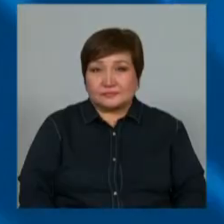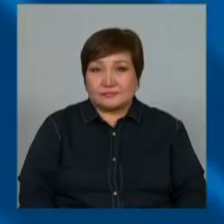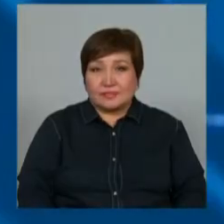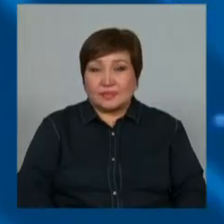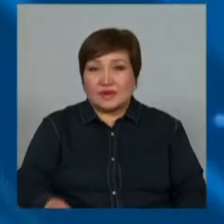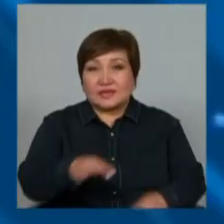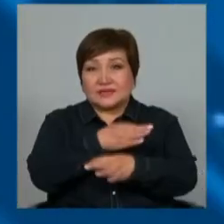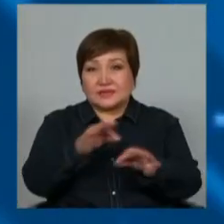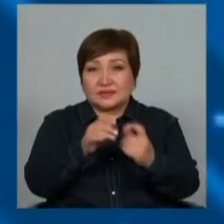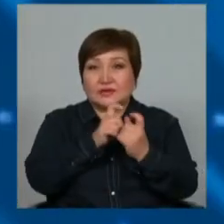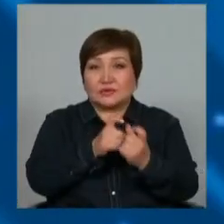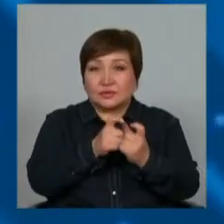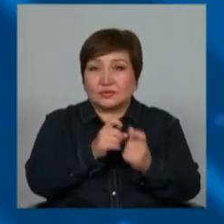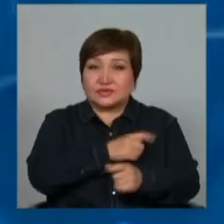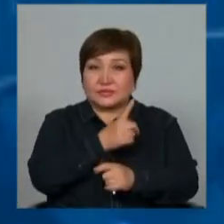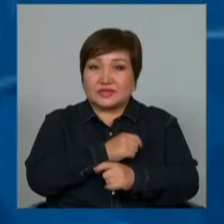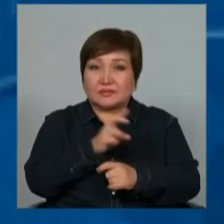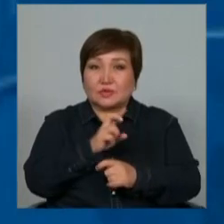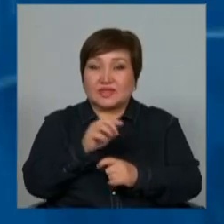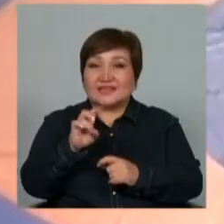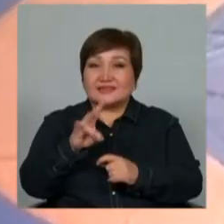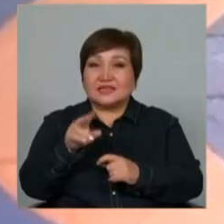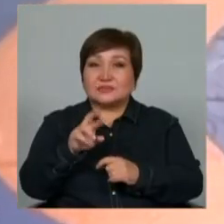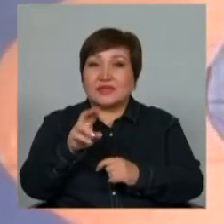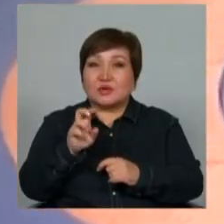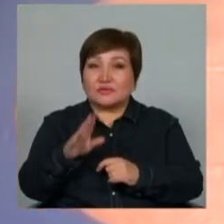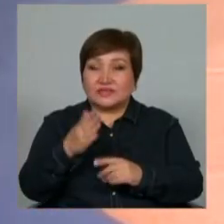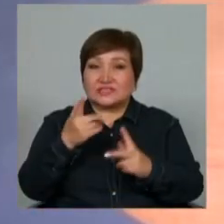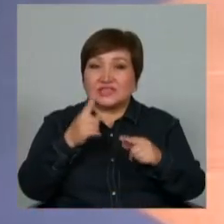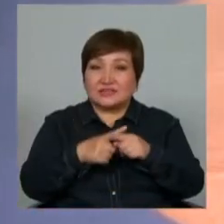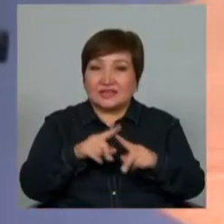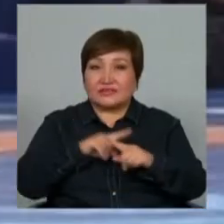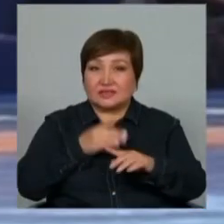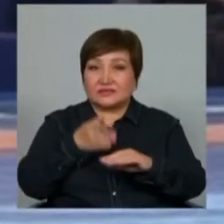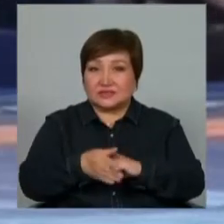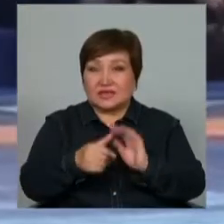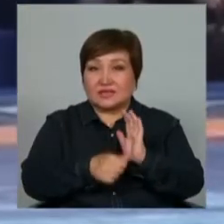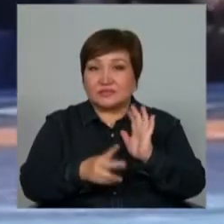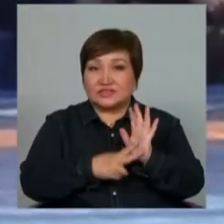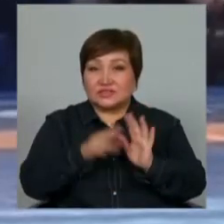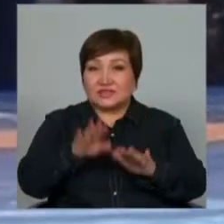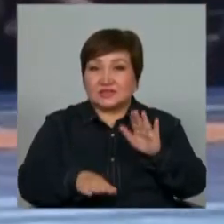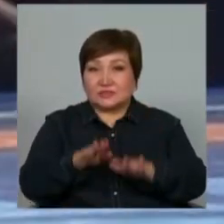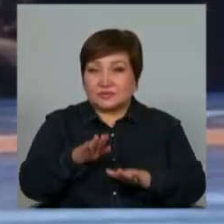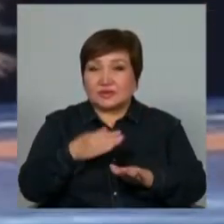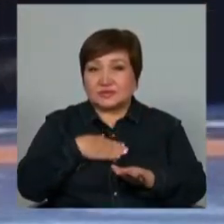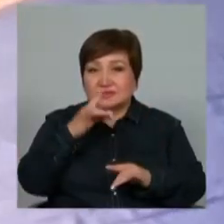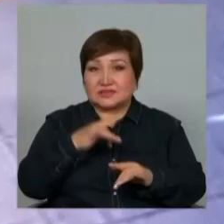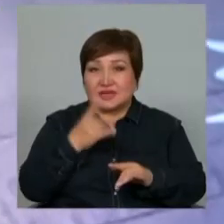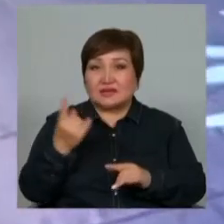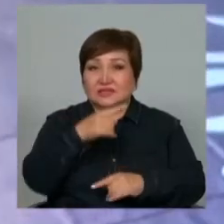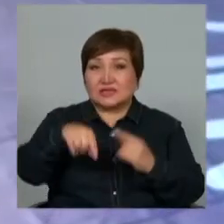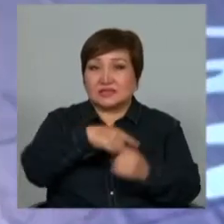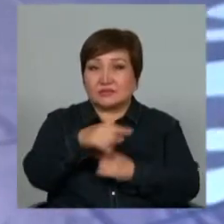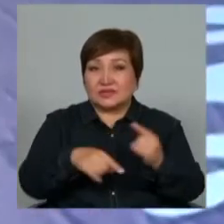Еркін күрес шебері Дәулет Ниязбеков жартылай финалға шыға алмады. 67 келіде өнер көрсеткен отандасымыз алғашқы айналымда